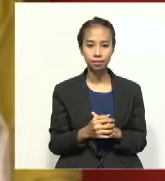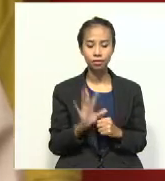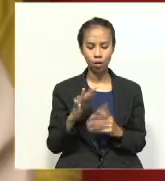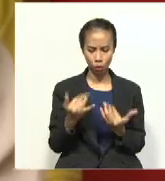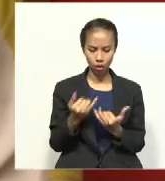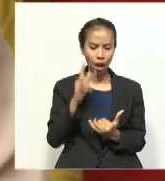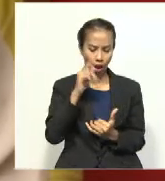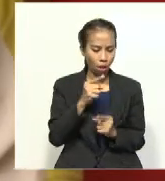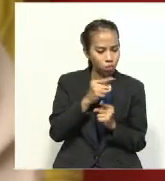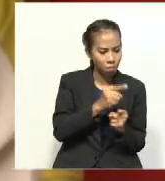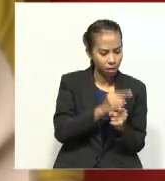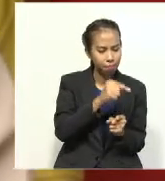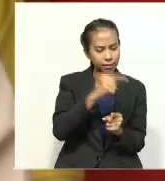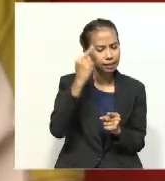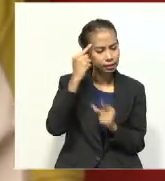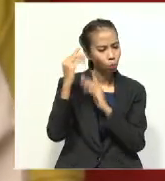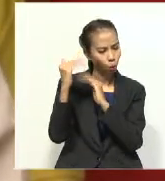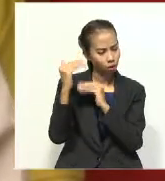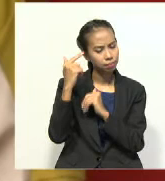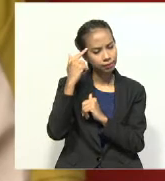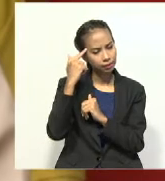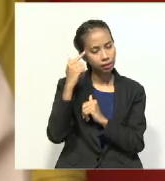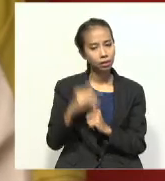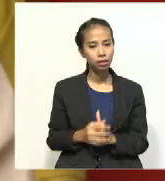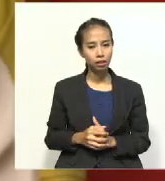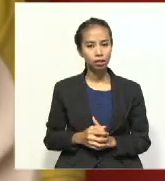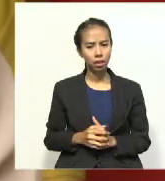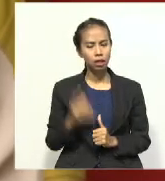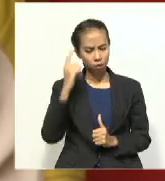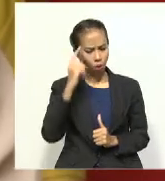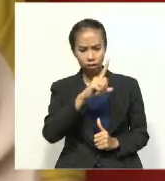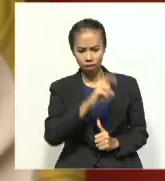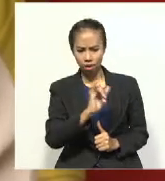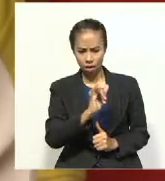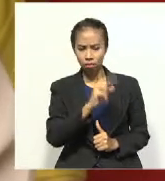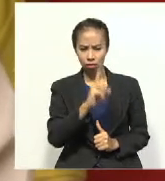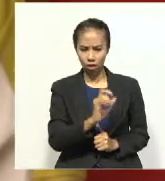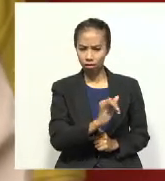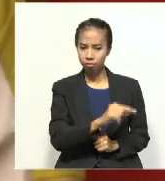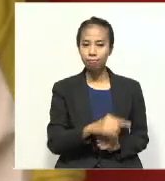ามอยู่นะครับ ก็ยังมีความหว ัง ก็คิดว่ายังมีชีวิตอยู่นะ